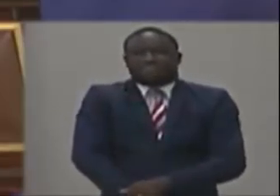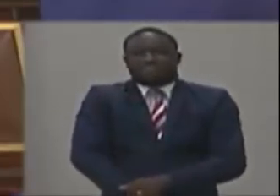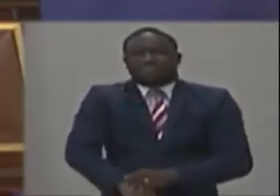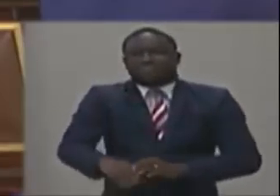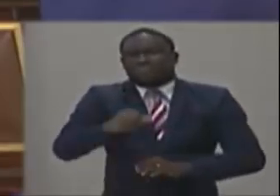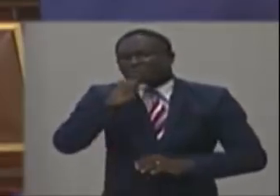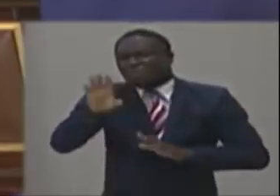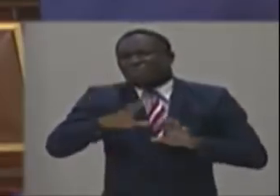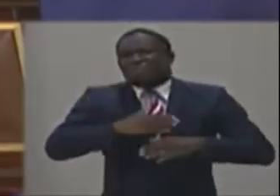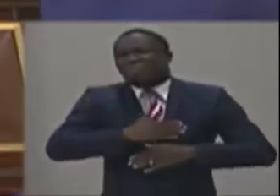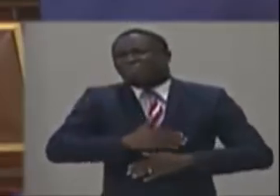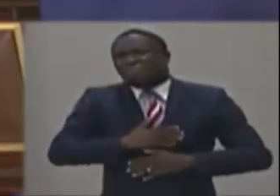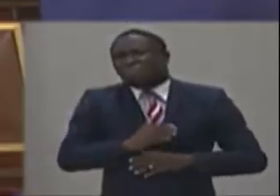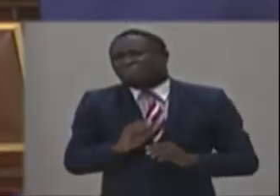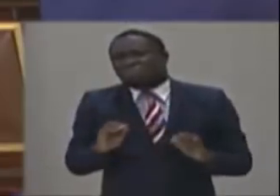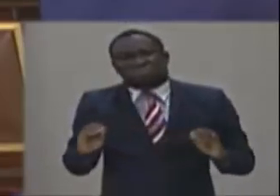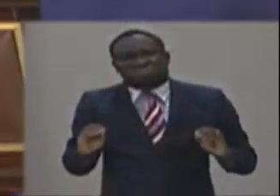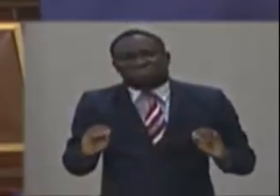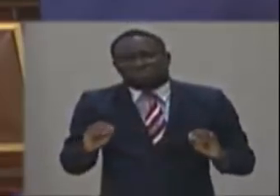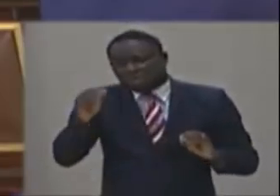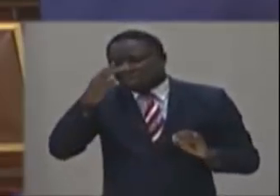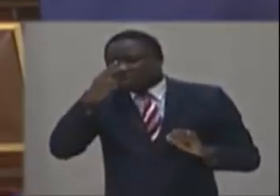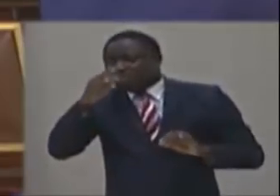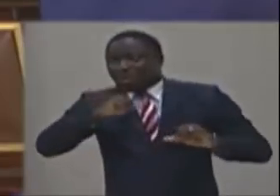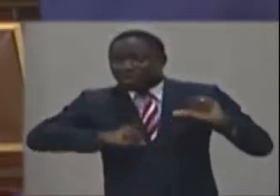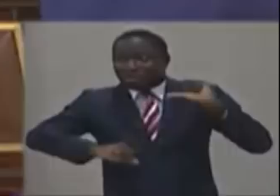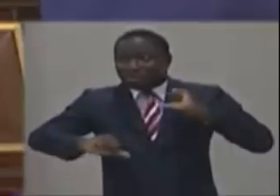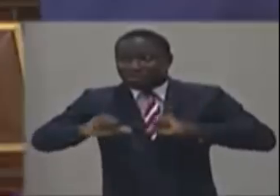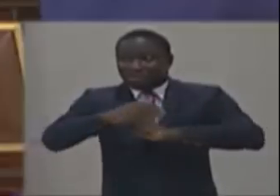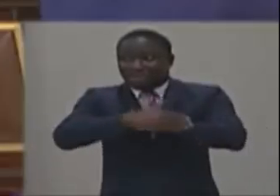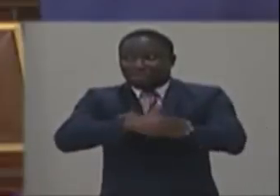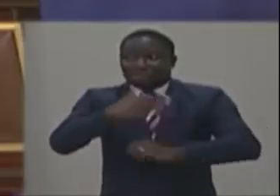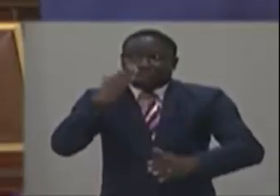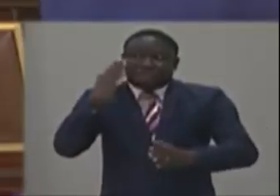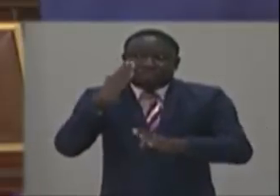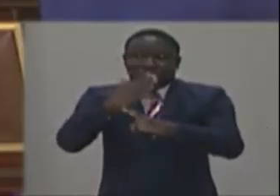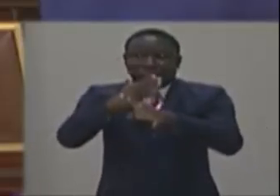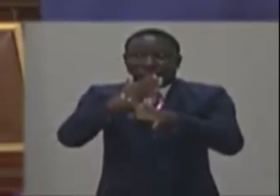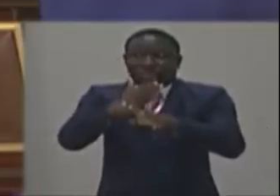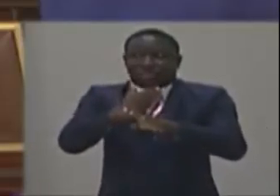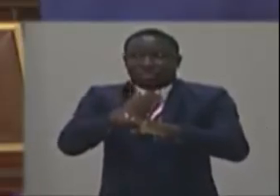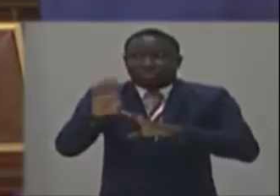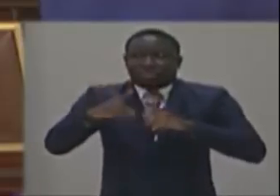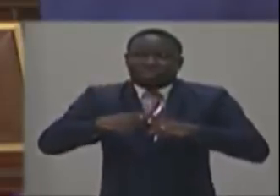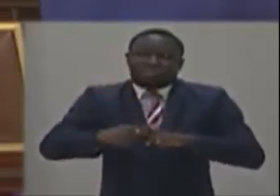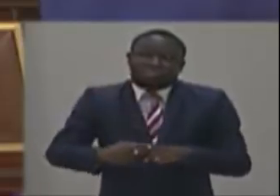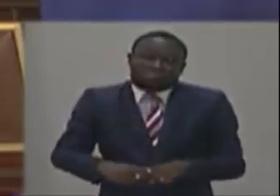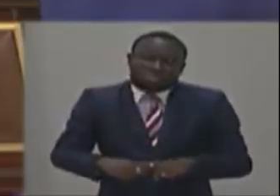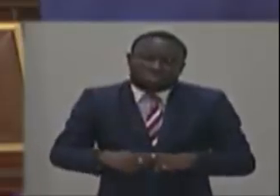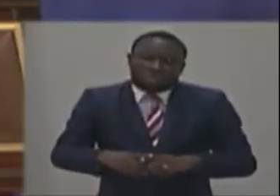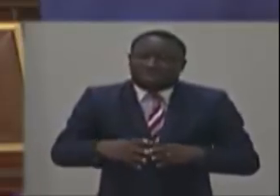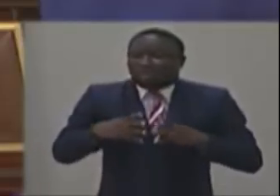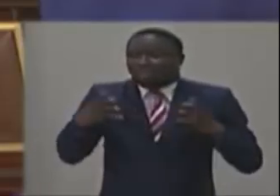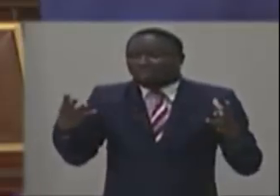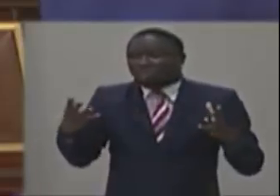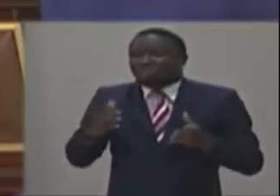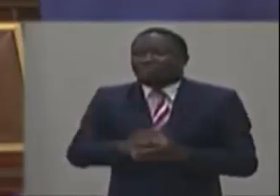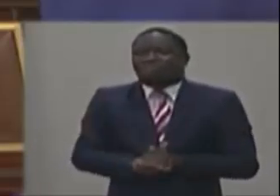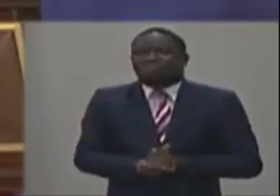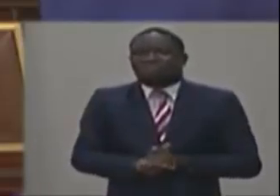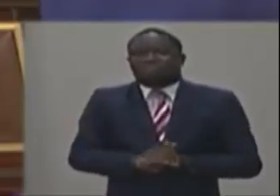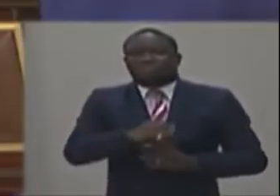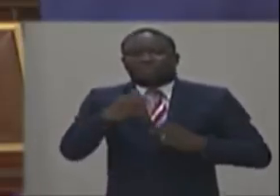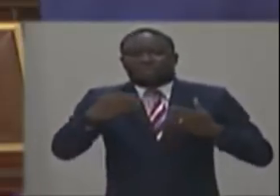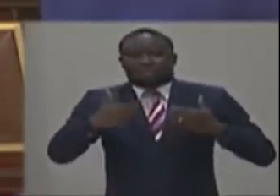n'a pas fait plaisir. Là, moi, toute activité dans le pays a presque paralysé. Ça fait mal en pile. Là,